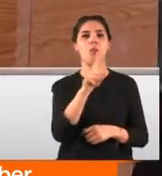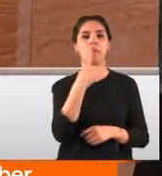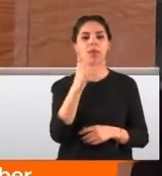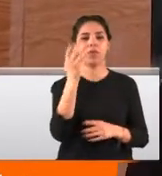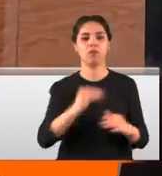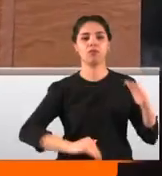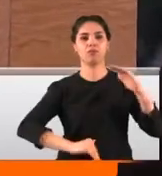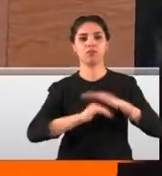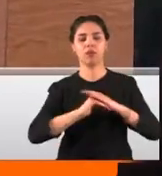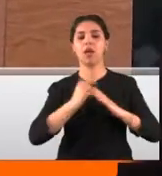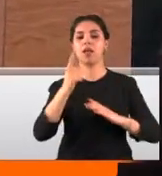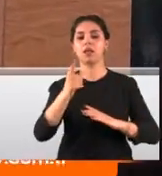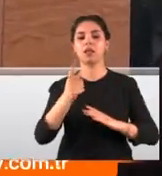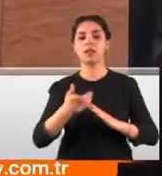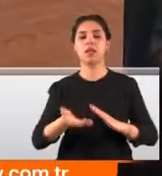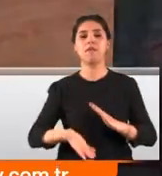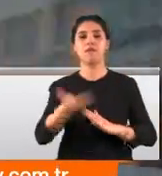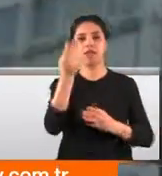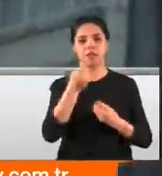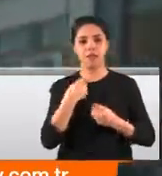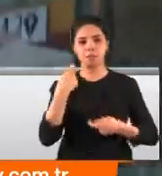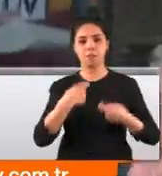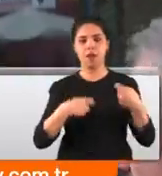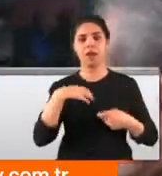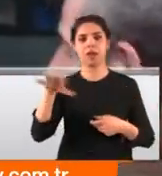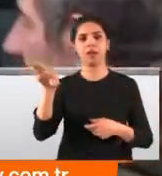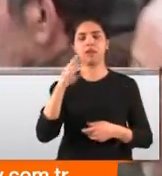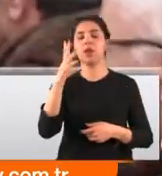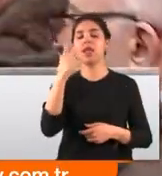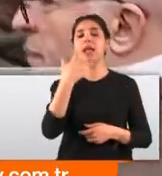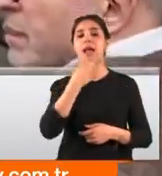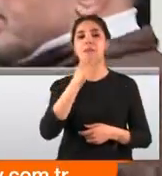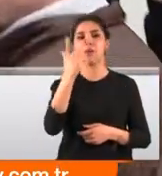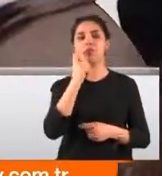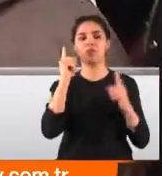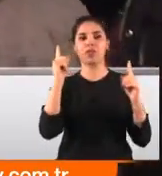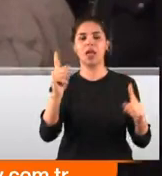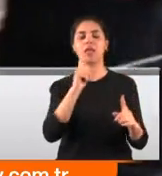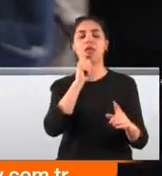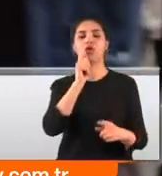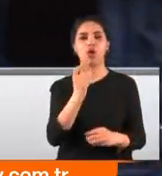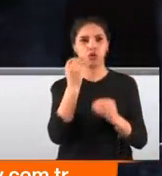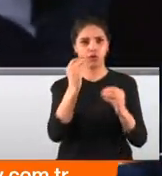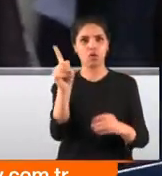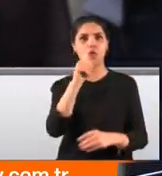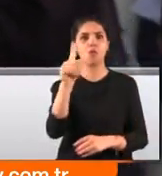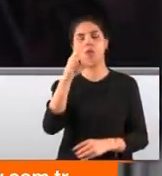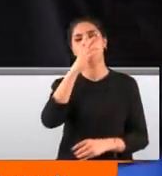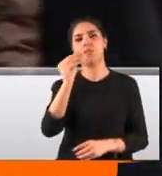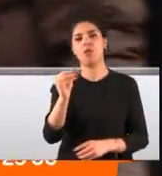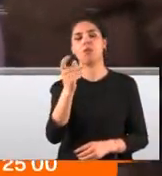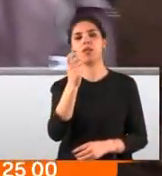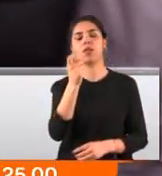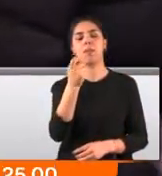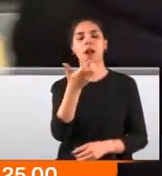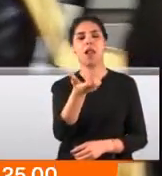fazla maddi anlamda prim veren banka seçilebilir. Emekliler 3 yıl boyunca aynı bankada kalma sözü verirse 10 bin liralık promosyonu nakit